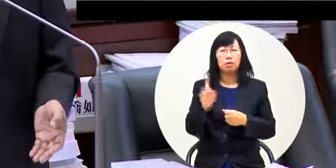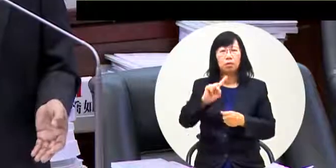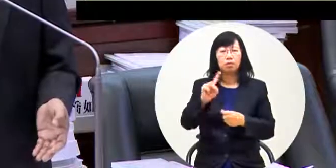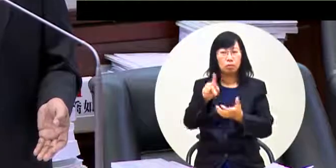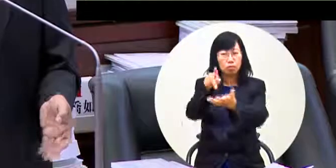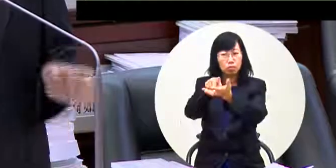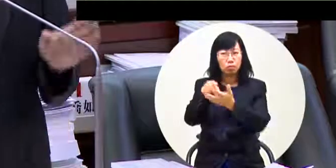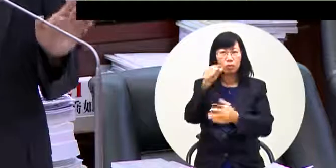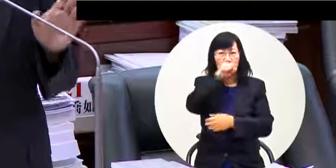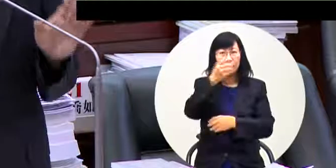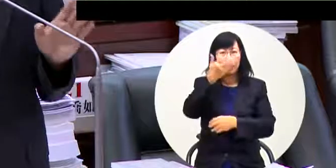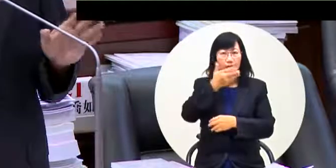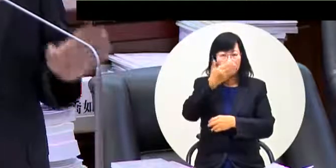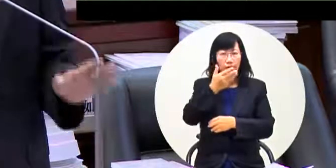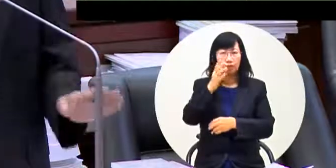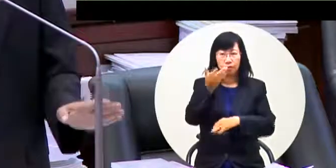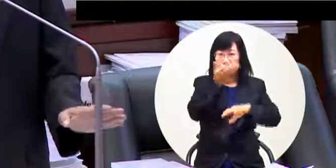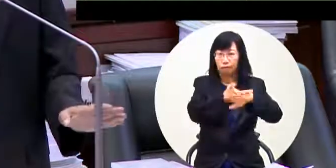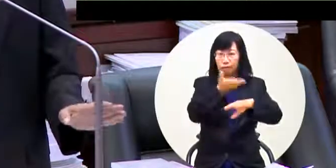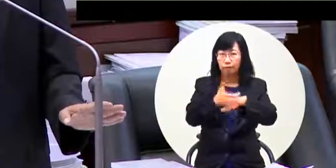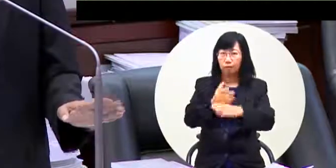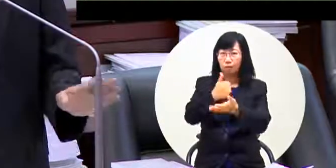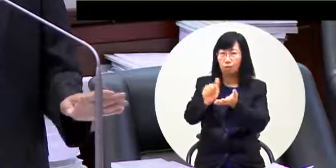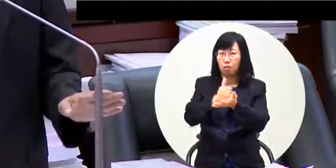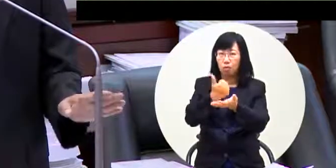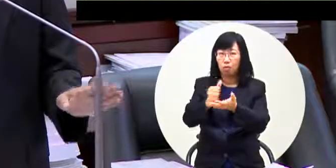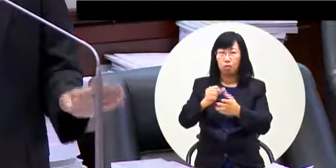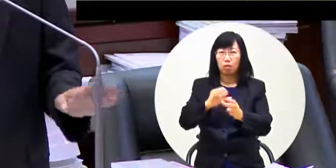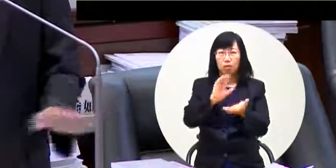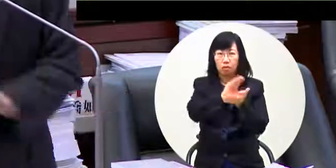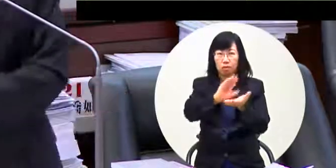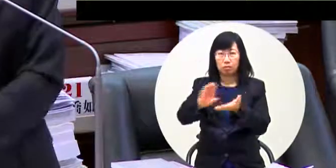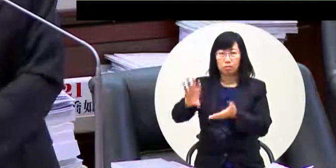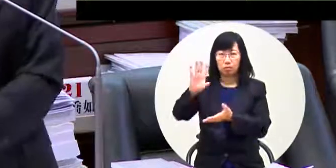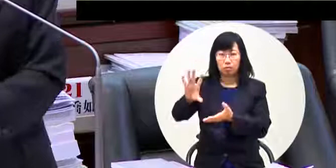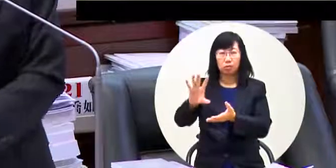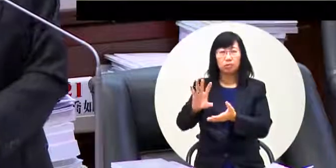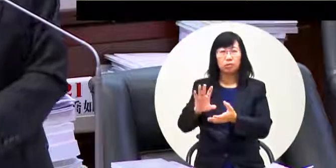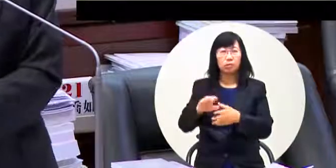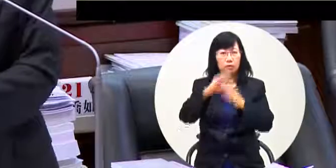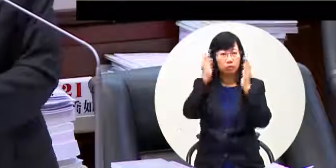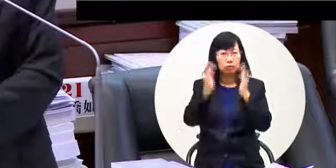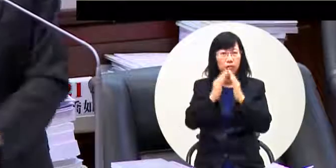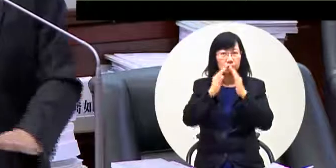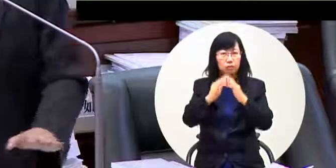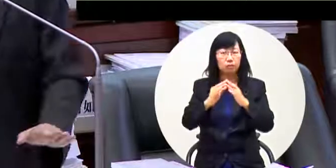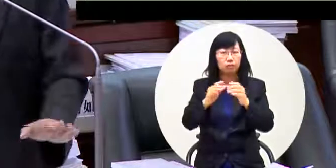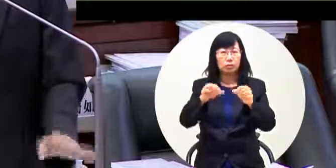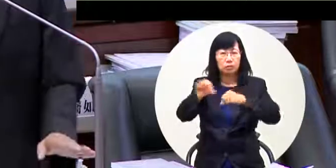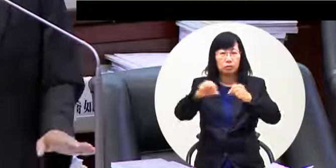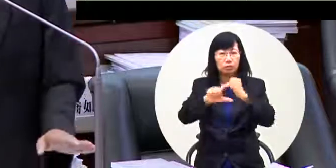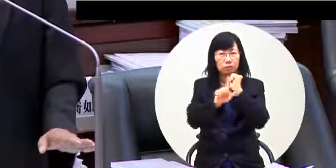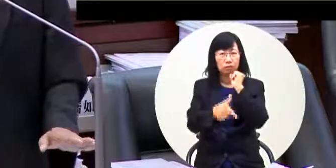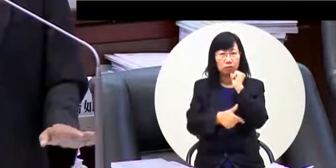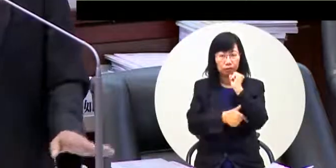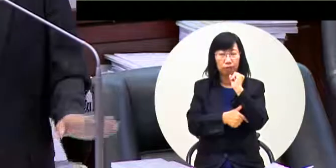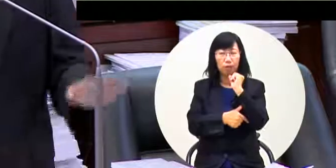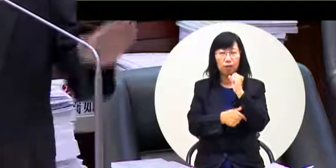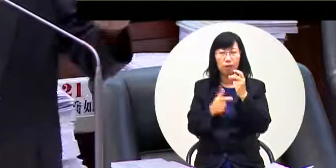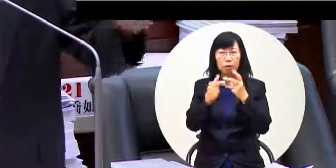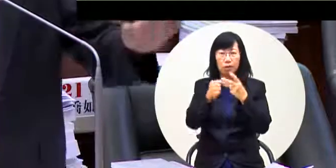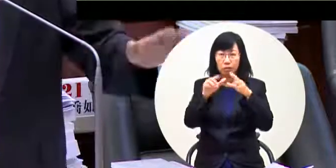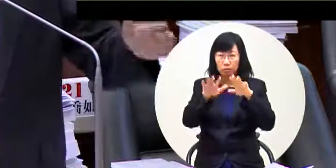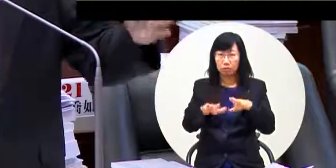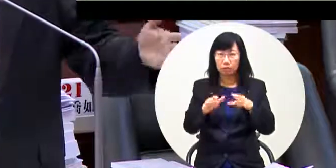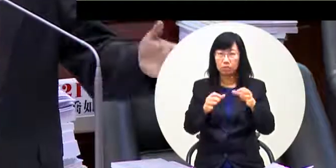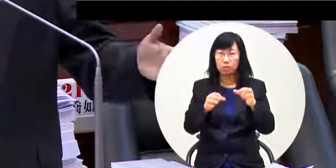放，所有的都市计划网里面的租金都不符现况的经济的成本效益。那